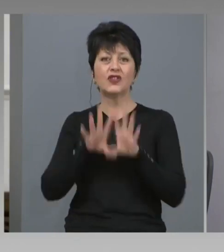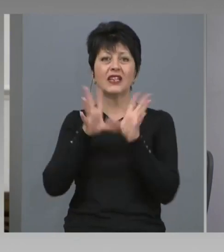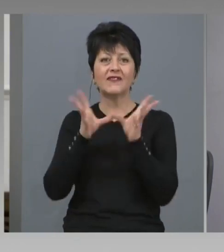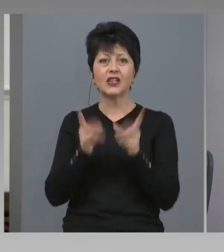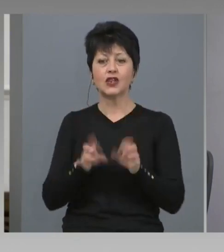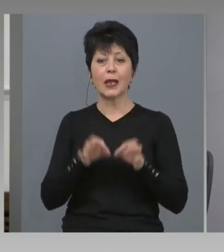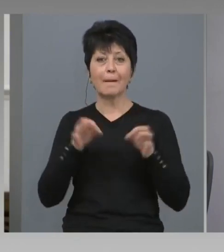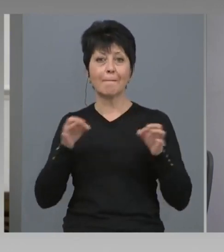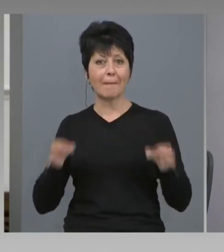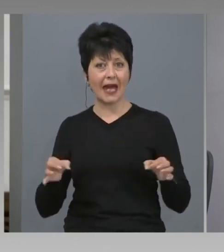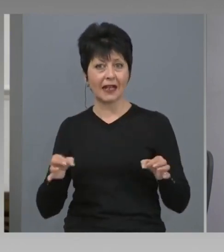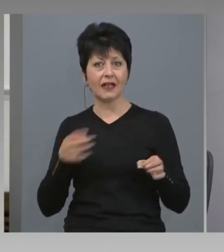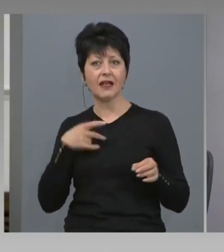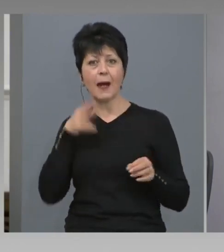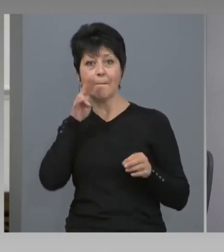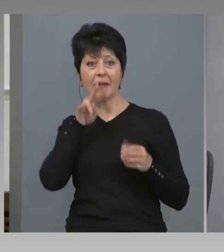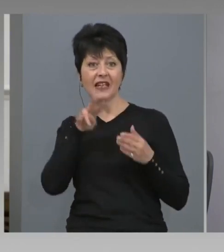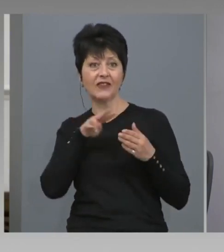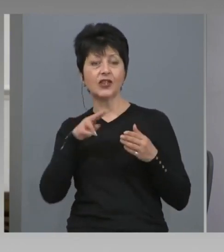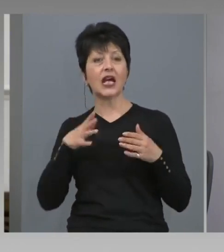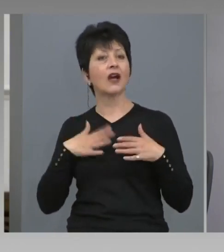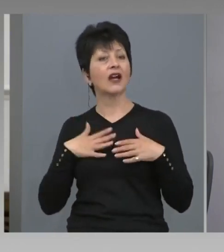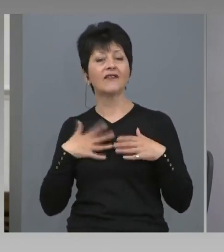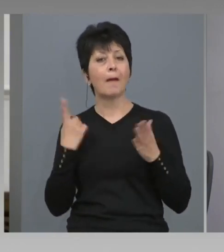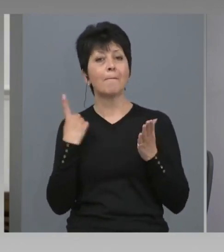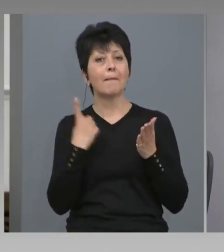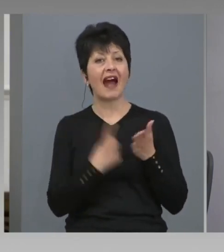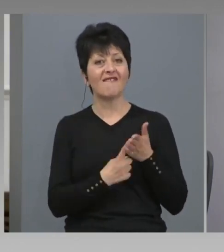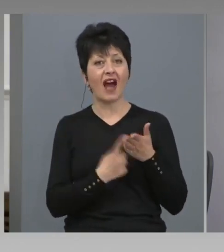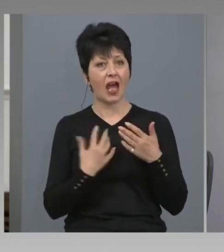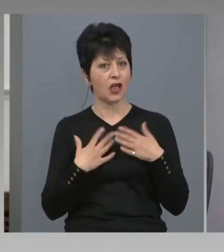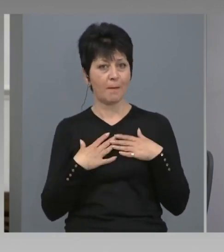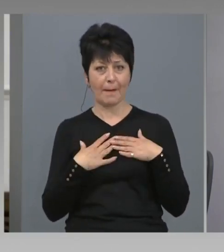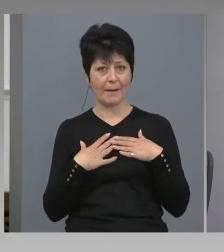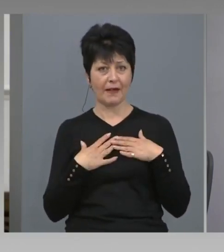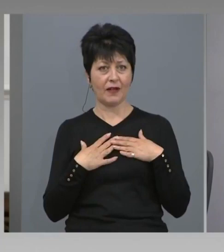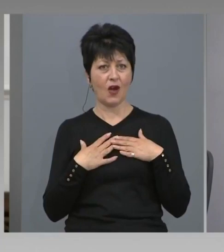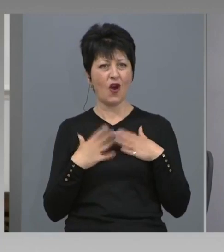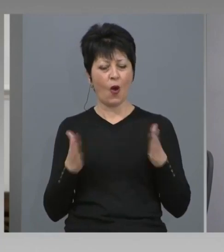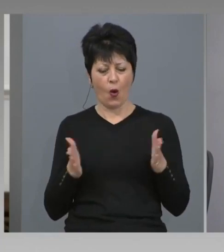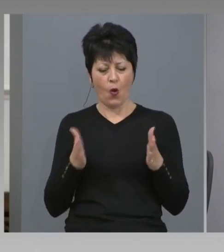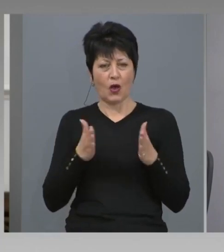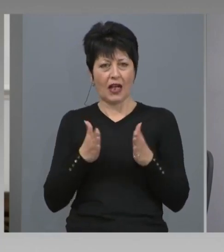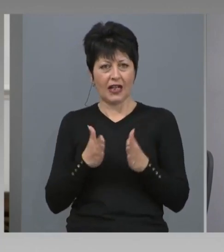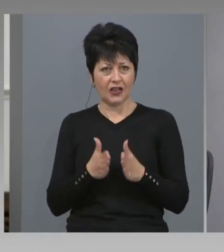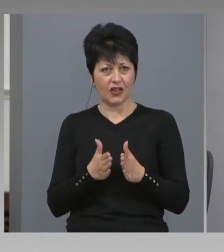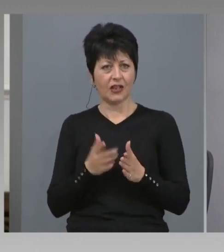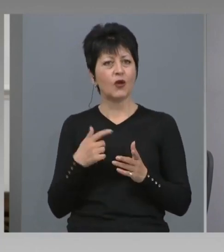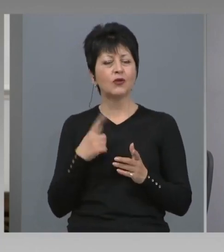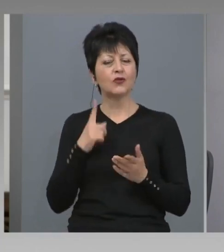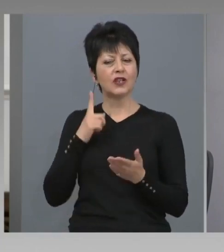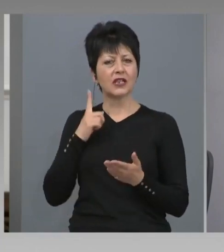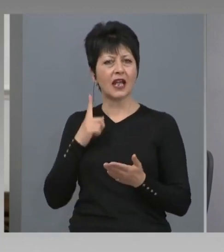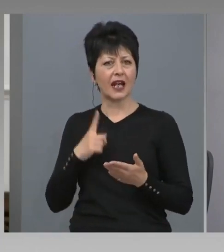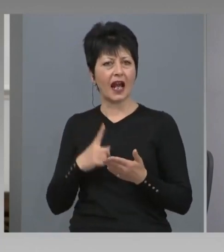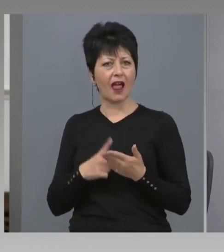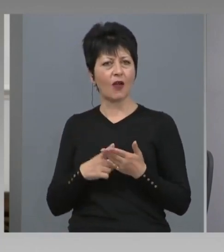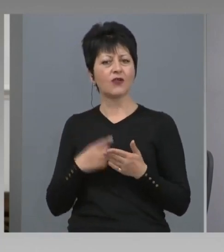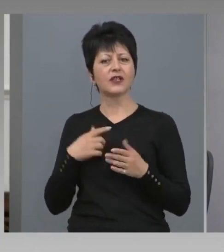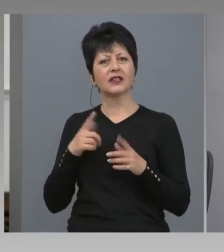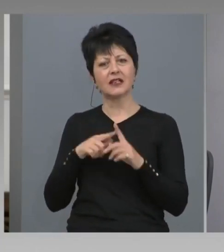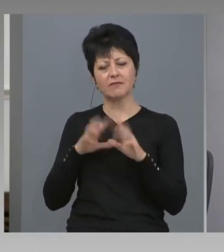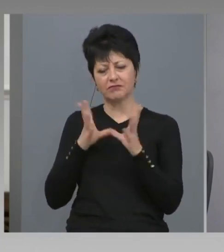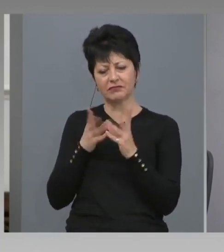права. А ограниченията, които ще се наложи да съпъсват ежедневието, ще